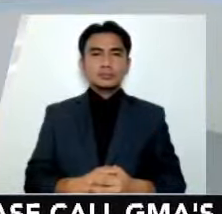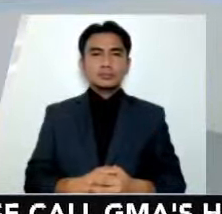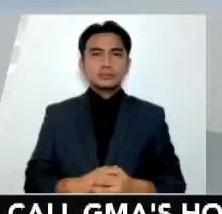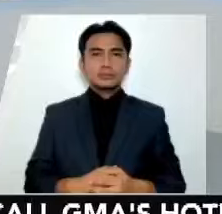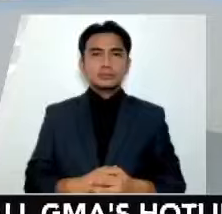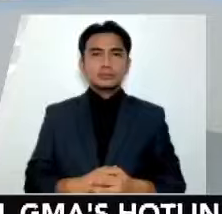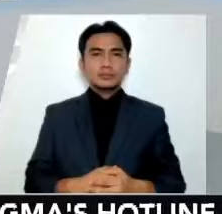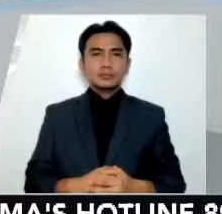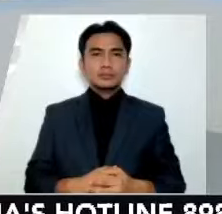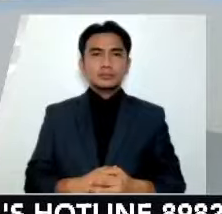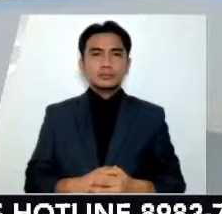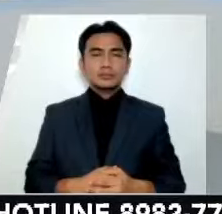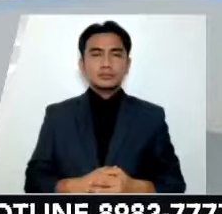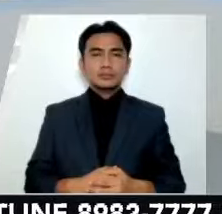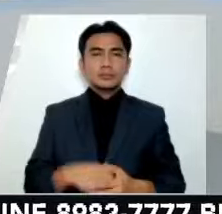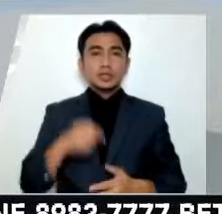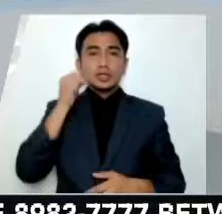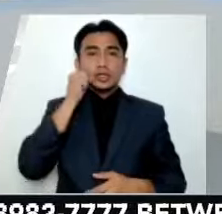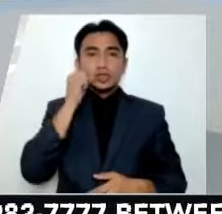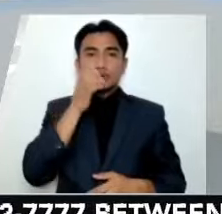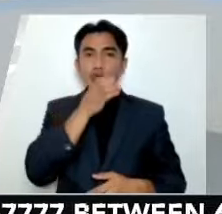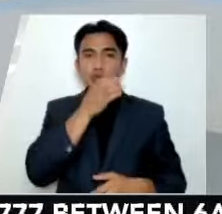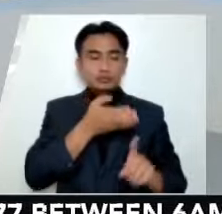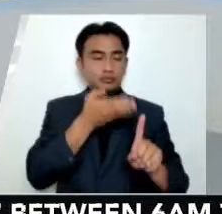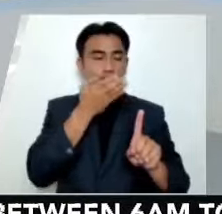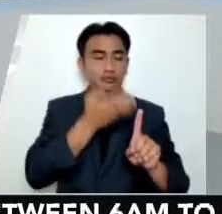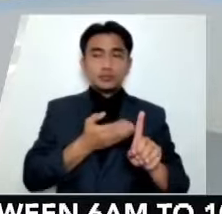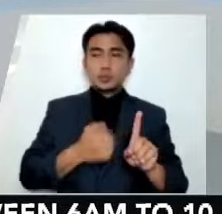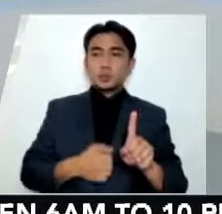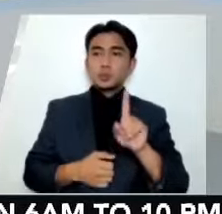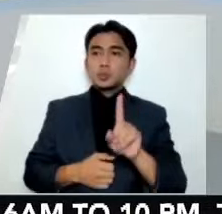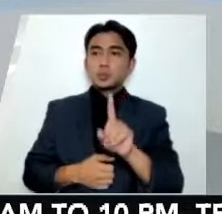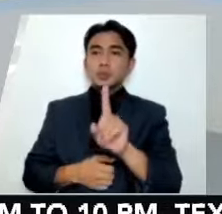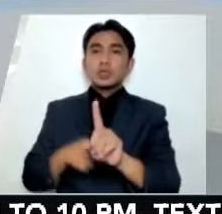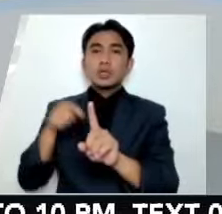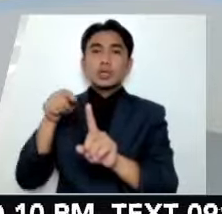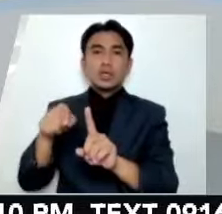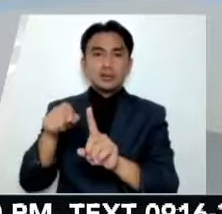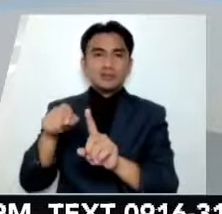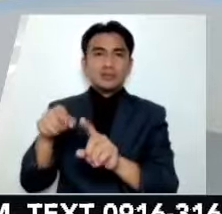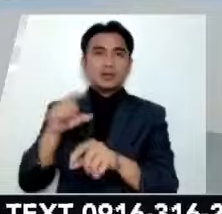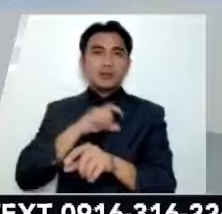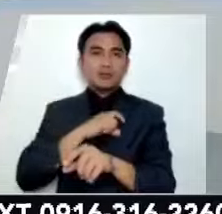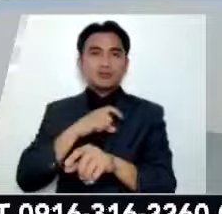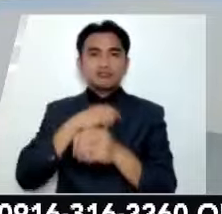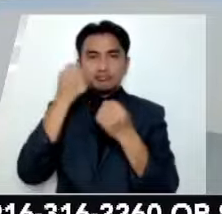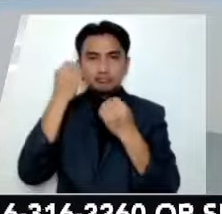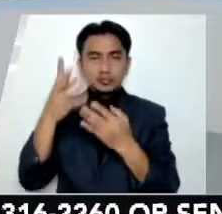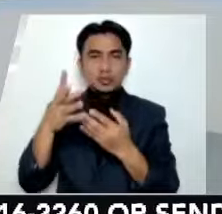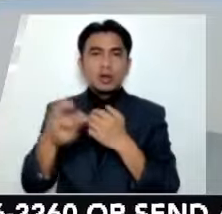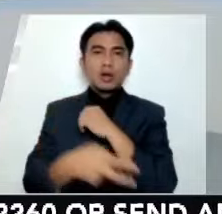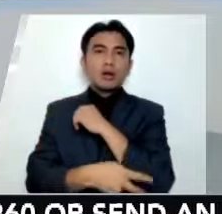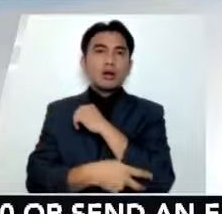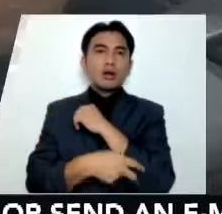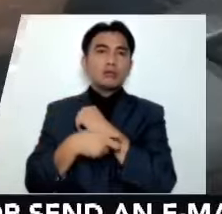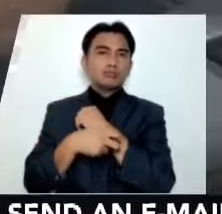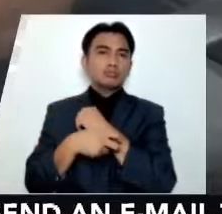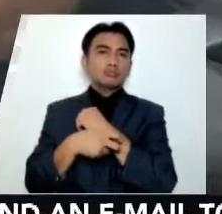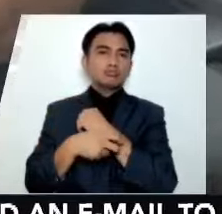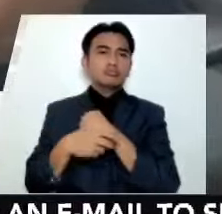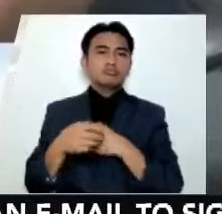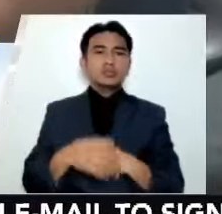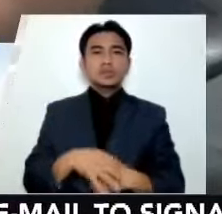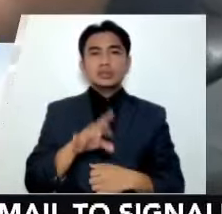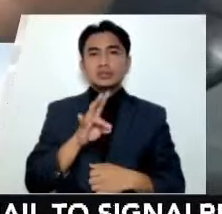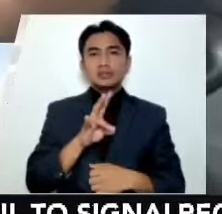Isang senior citizen ang dumulog sa pulisya matapos mabudol at matangayan ng 700,000 pesos. Ayon sa